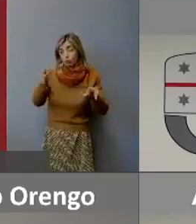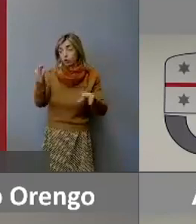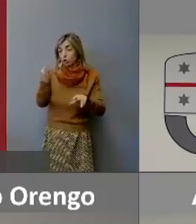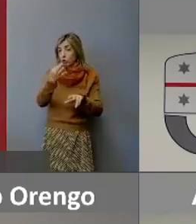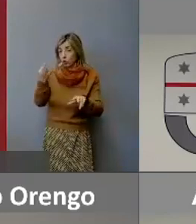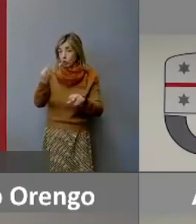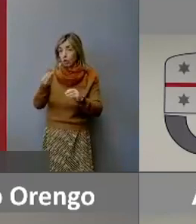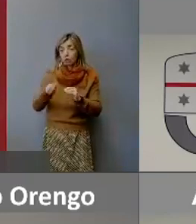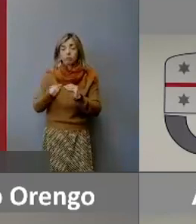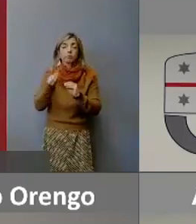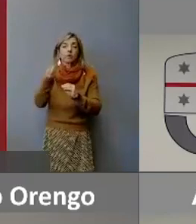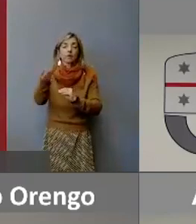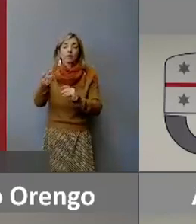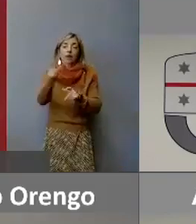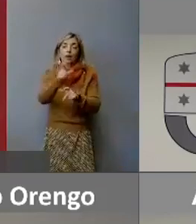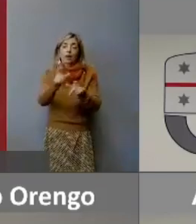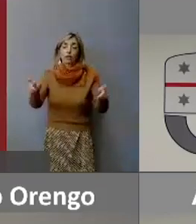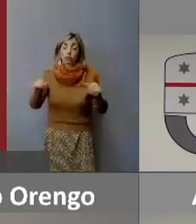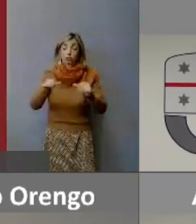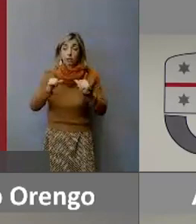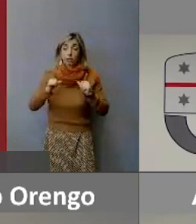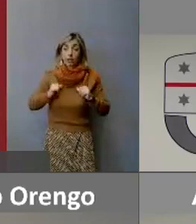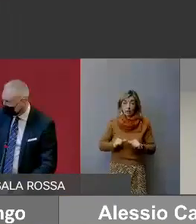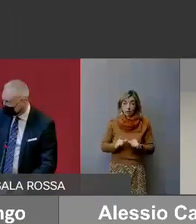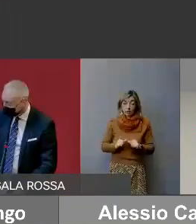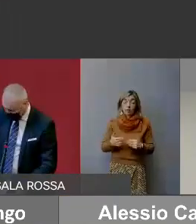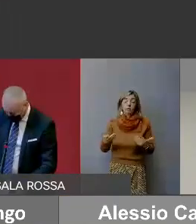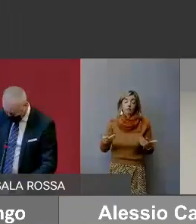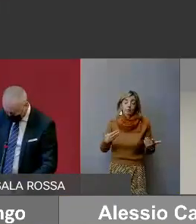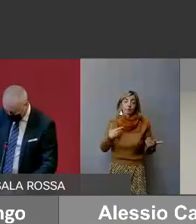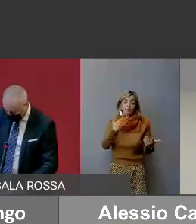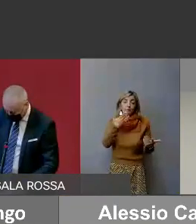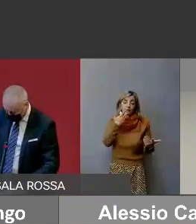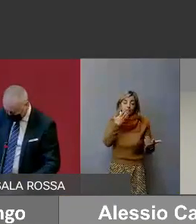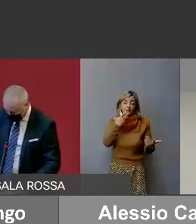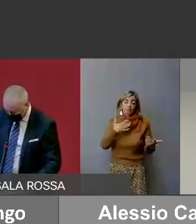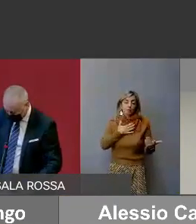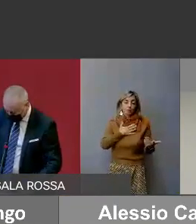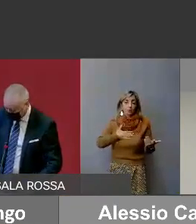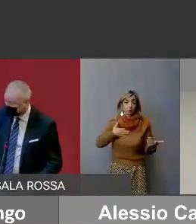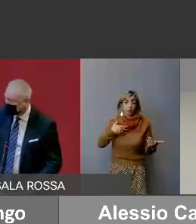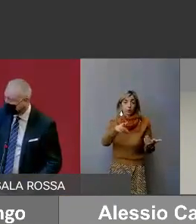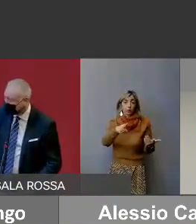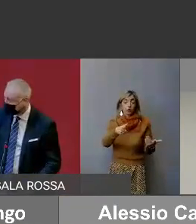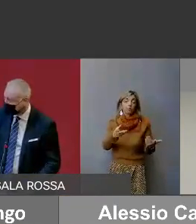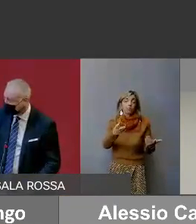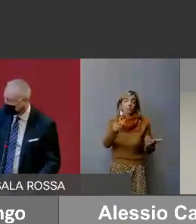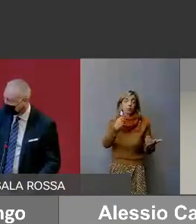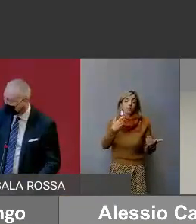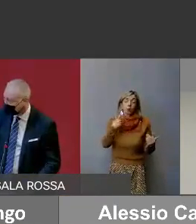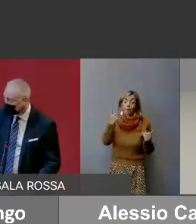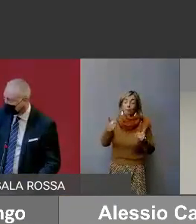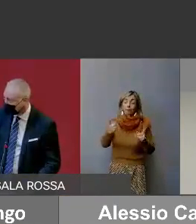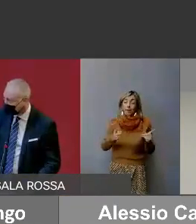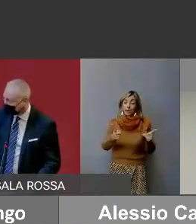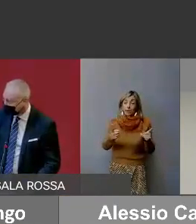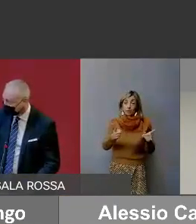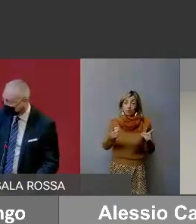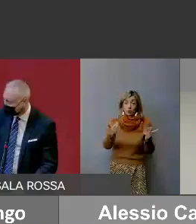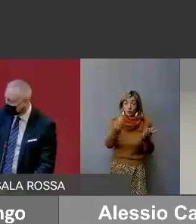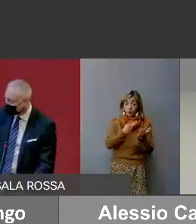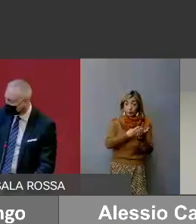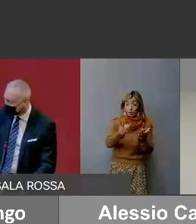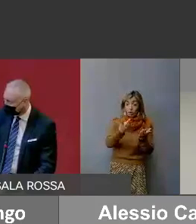cittadinanza e apprezzo molto il quanto lei da lei biglietto d'ora un periodo comunque di di